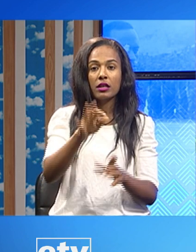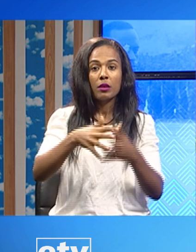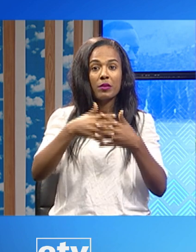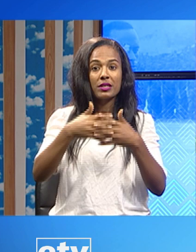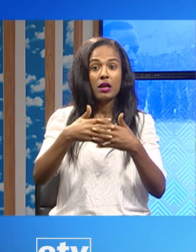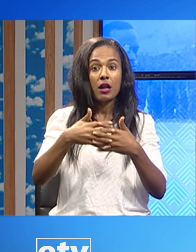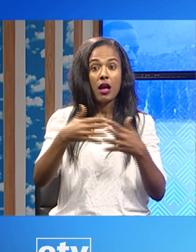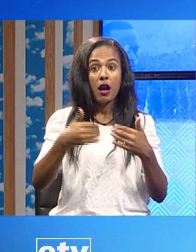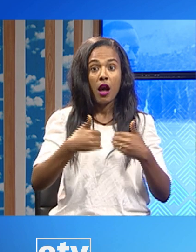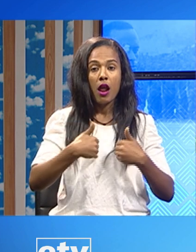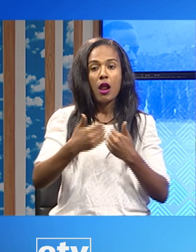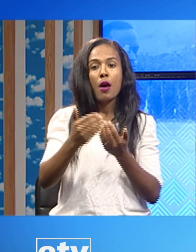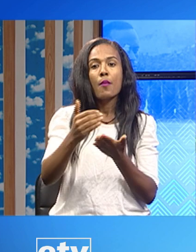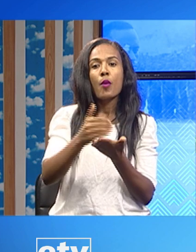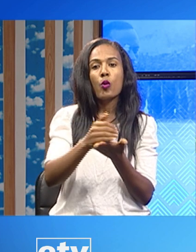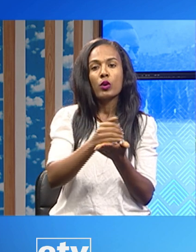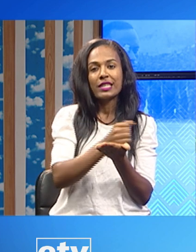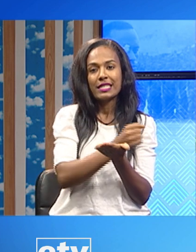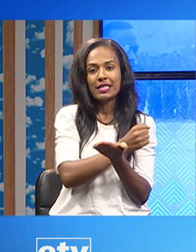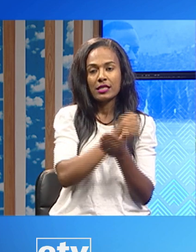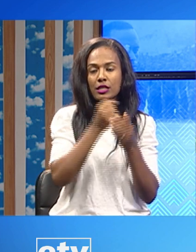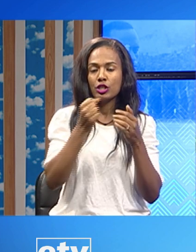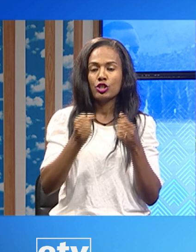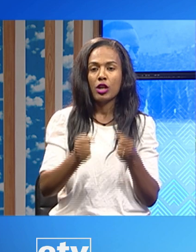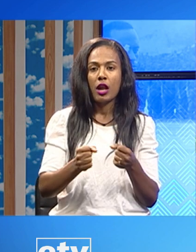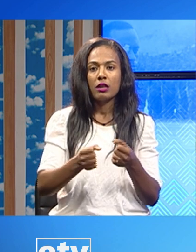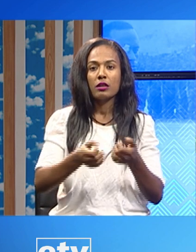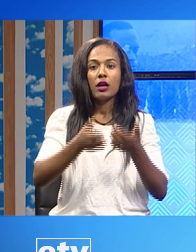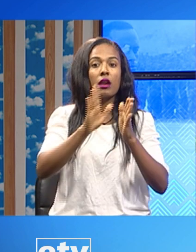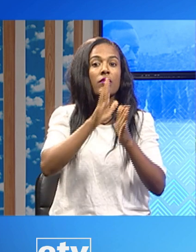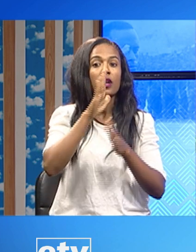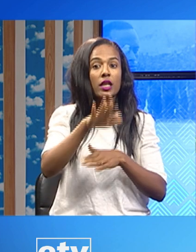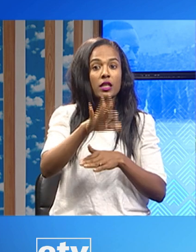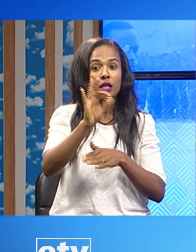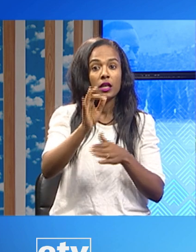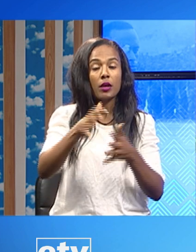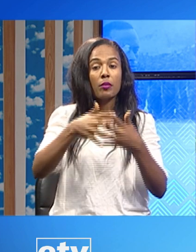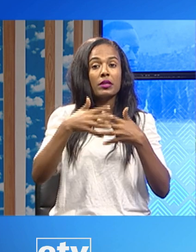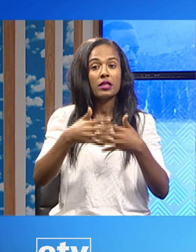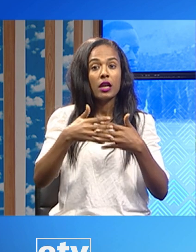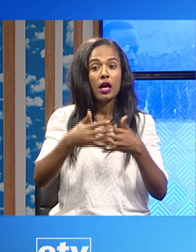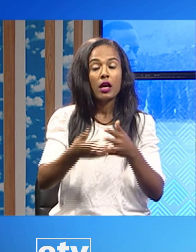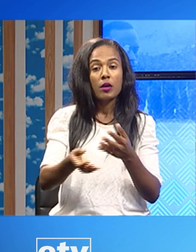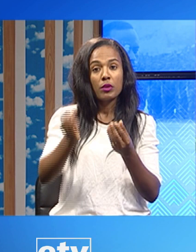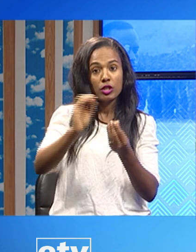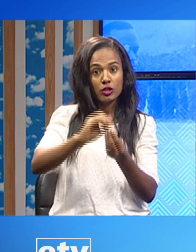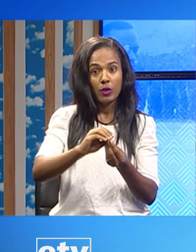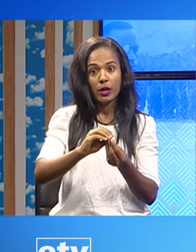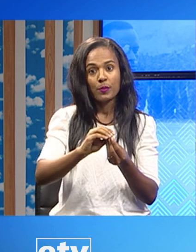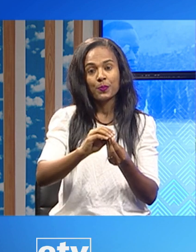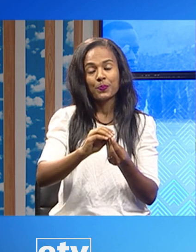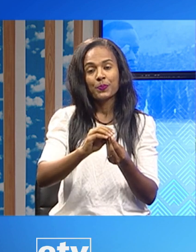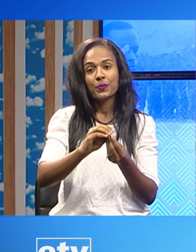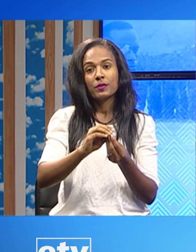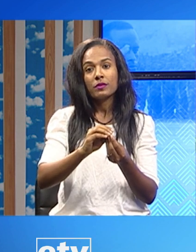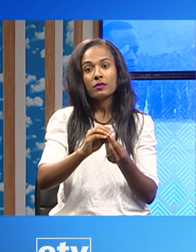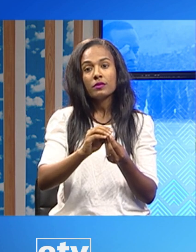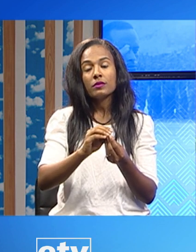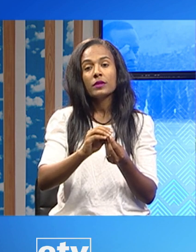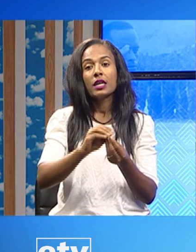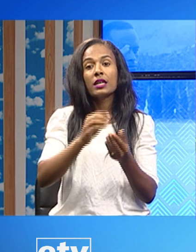ካለ መውረስ ይችላል ያለ ፍቃድ የተገኘን መሳሪያ። በተጨማሪ